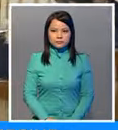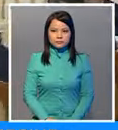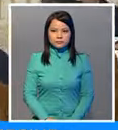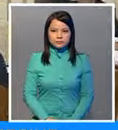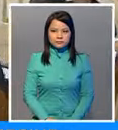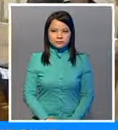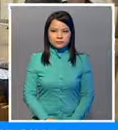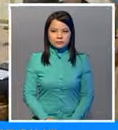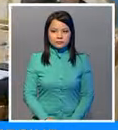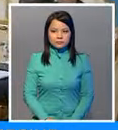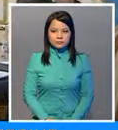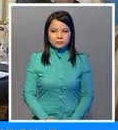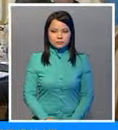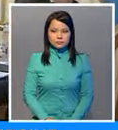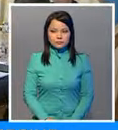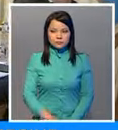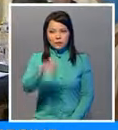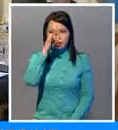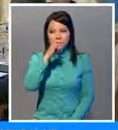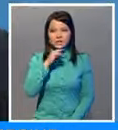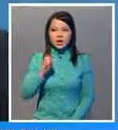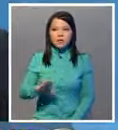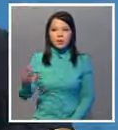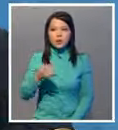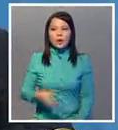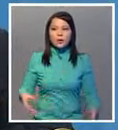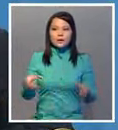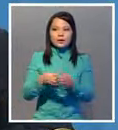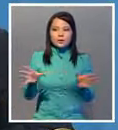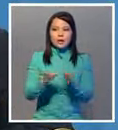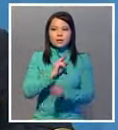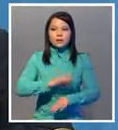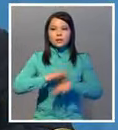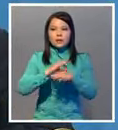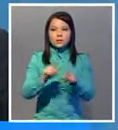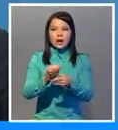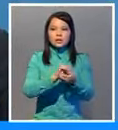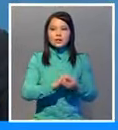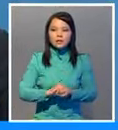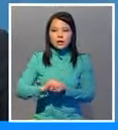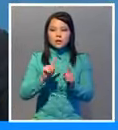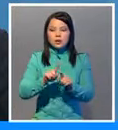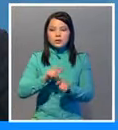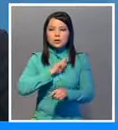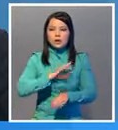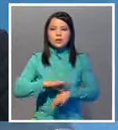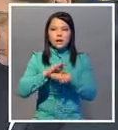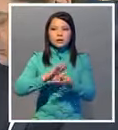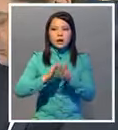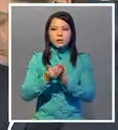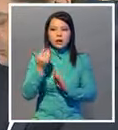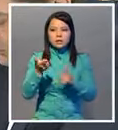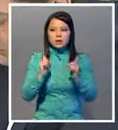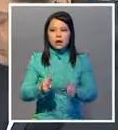партнерстве и сотрудничестве. Қазақстан Еуропалық одақпен кеңейтілген серіктестік және ынтымақтастық туралы келісімнің жобасы бойынша келіссөздерді